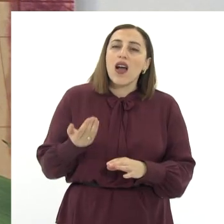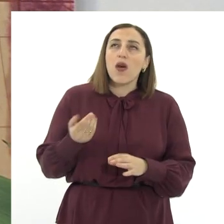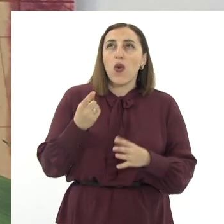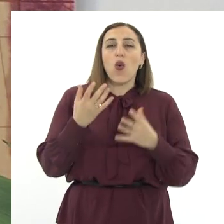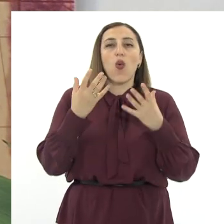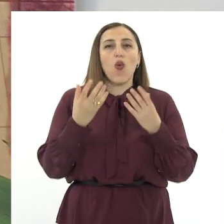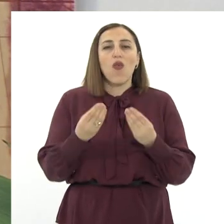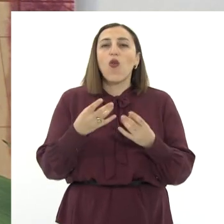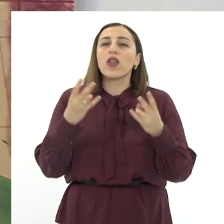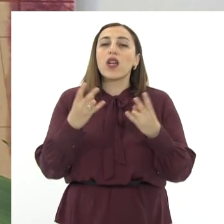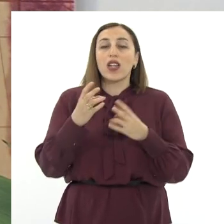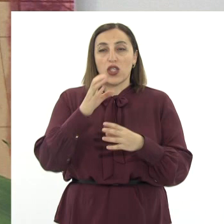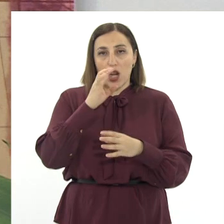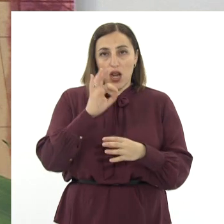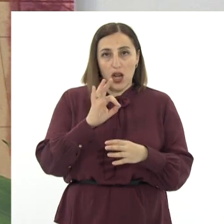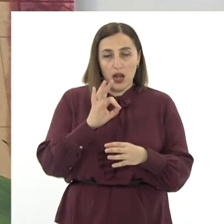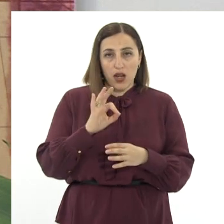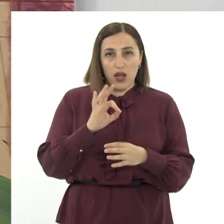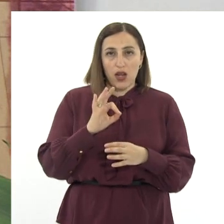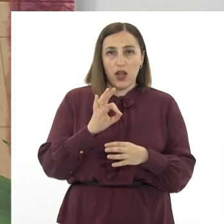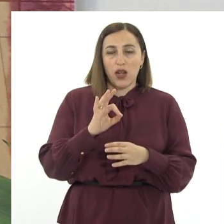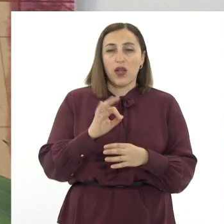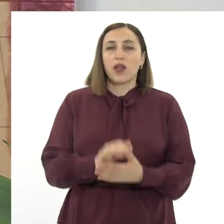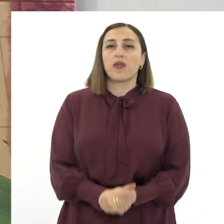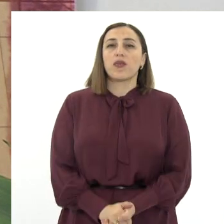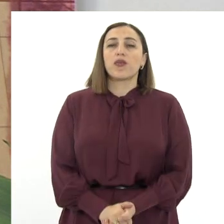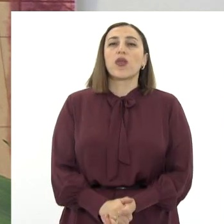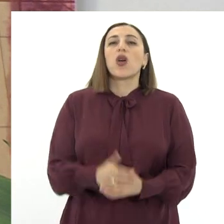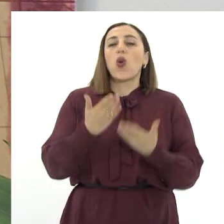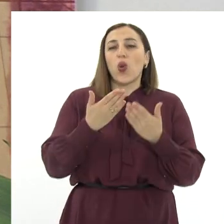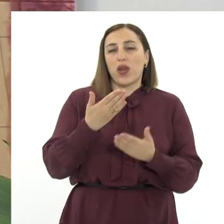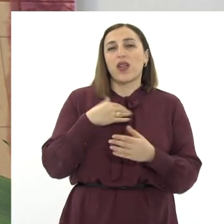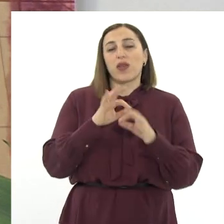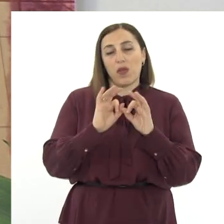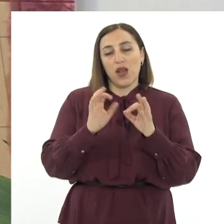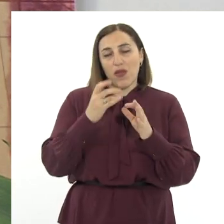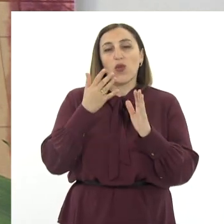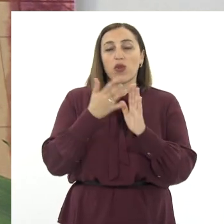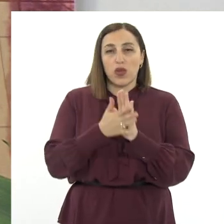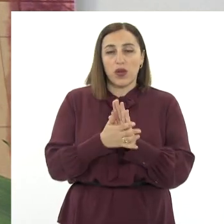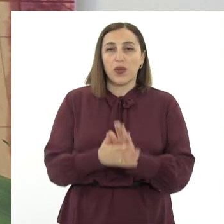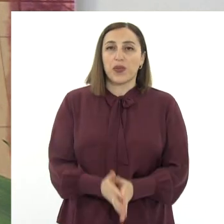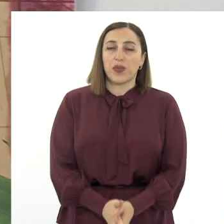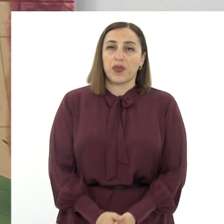օրվա մեջ, որը անհրաժեշտ է շանը, տանեմ զուգահեռ մարդկանց հետ, մարդիկ էլ, երբ